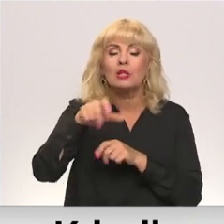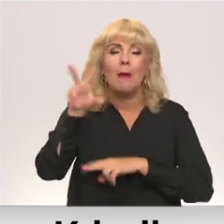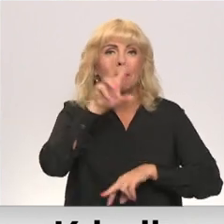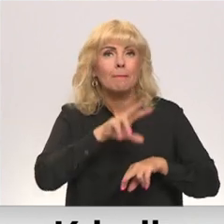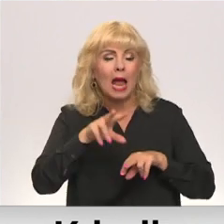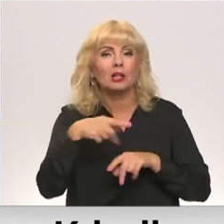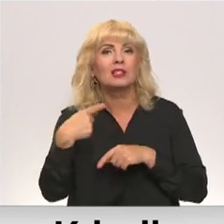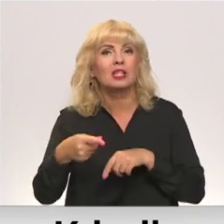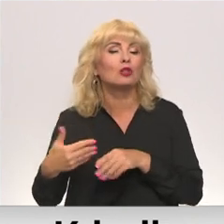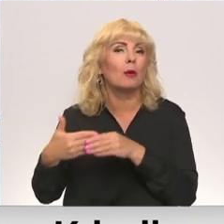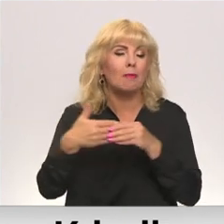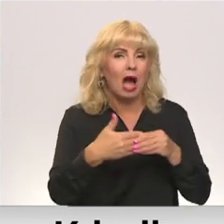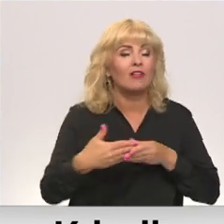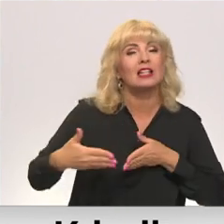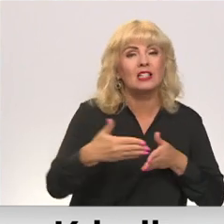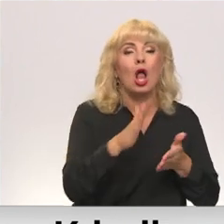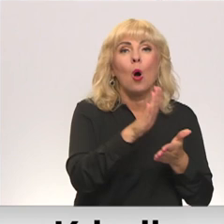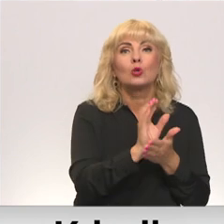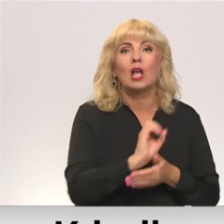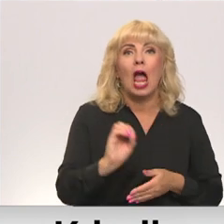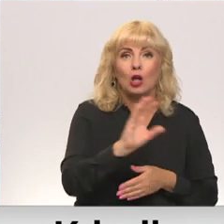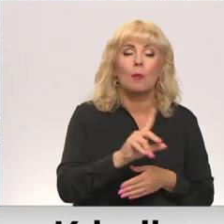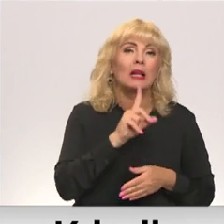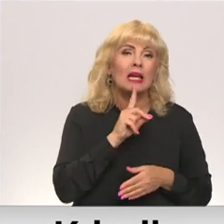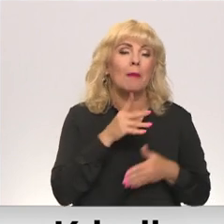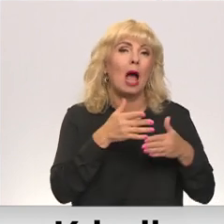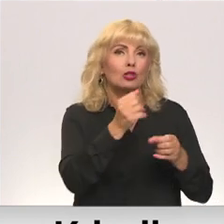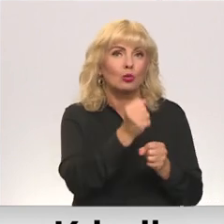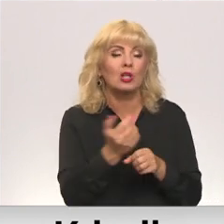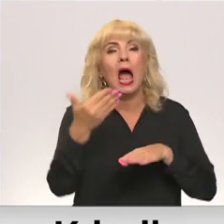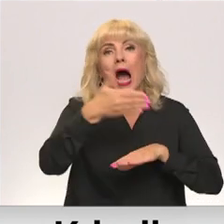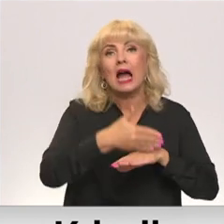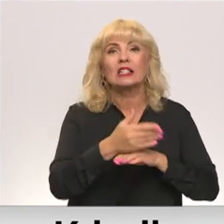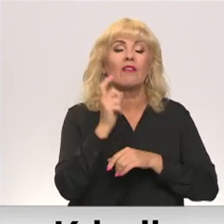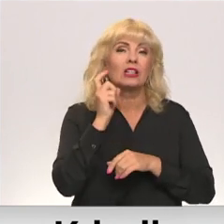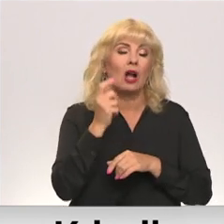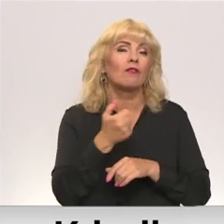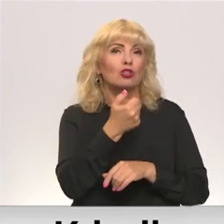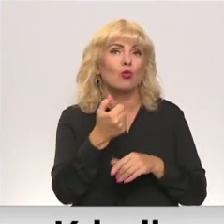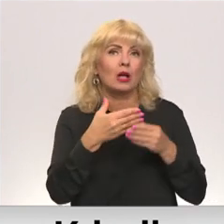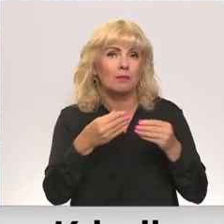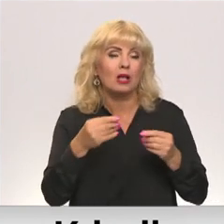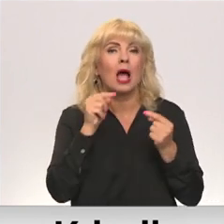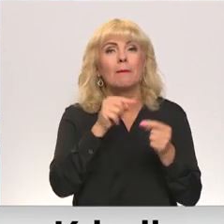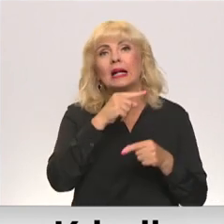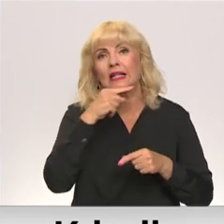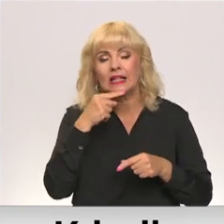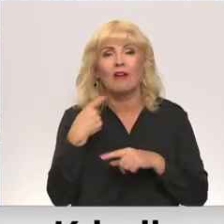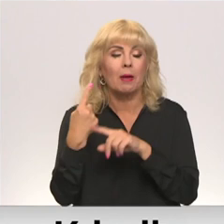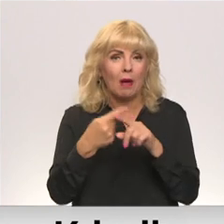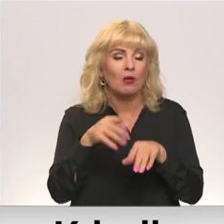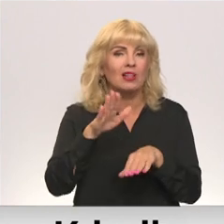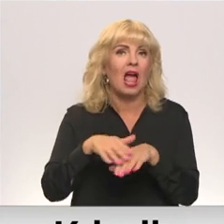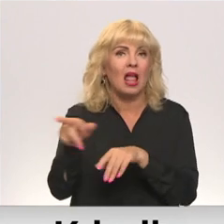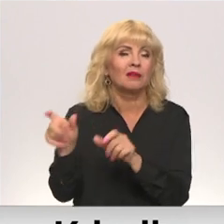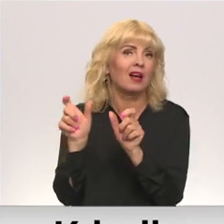jaunus pārvadājumu ceļus uz Eiropu. Liepājas ostā tas ļāvi saistāt tās kravas, kas šogad pazuda pret Krieviju un Baltkrieviju ieviesto sankciju